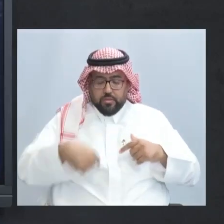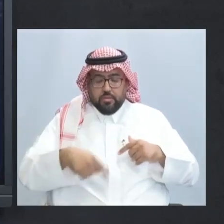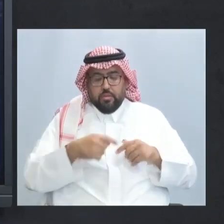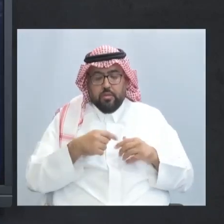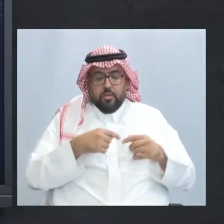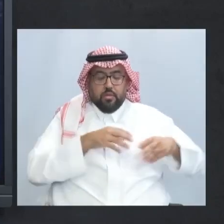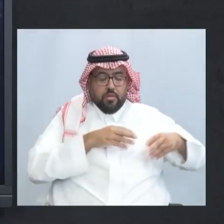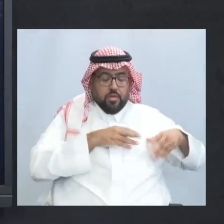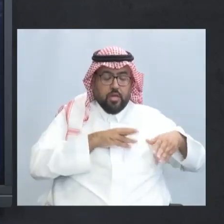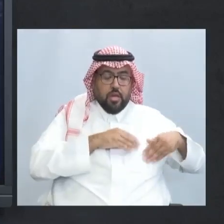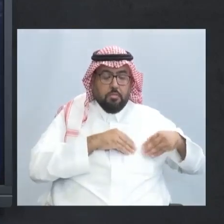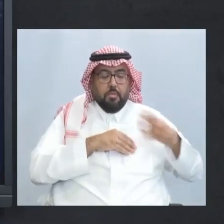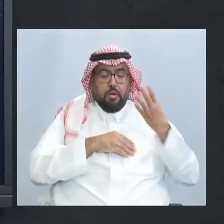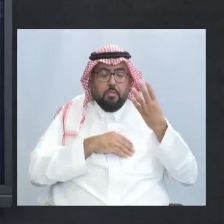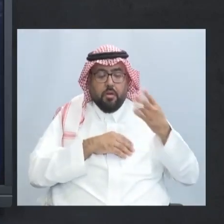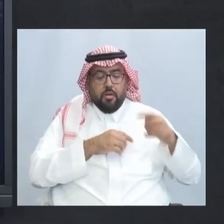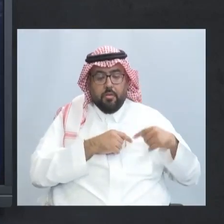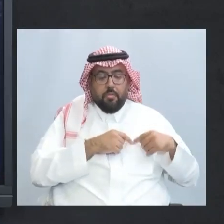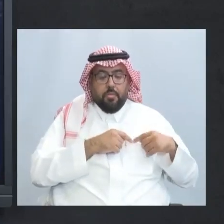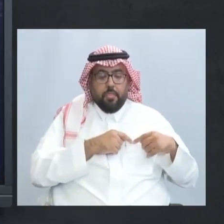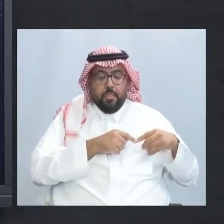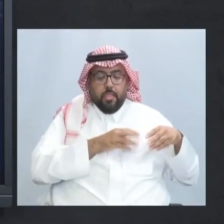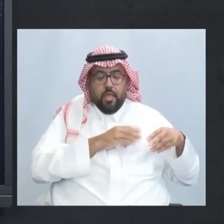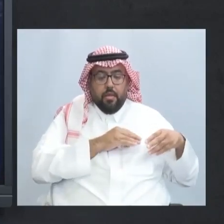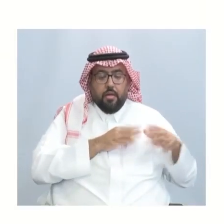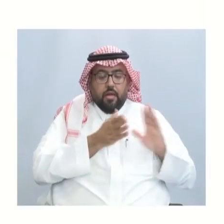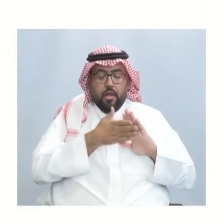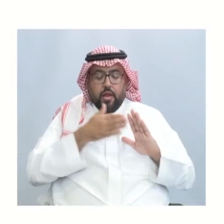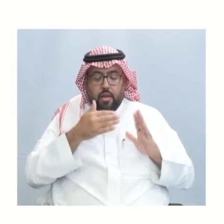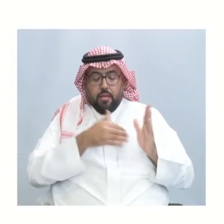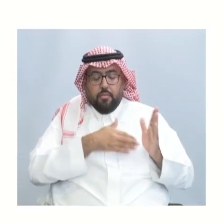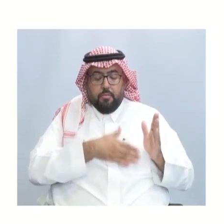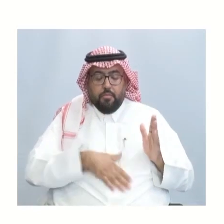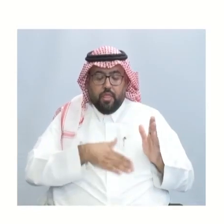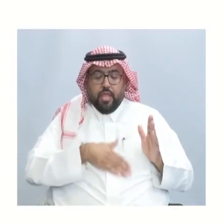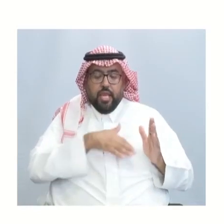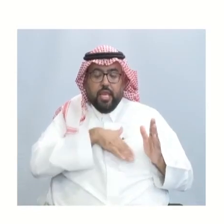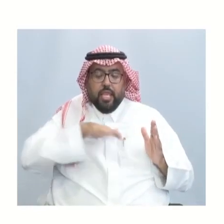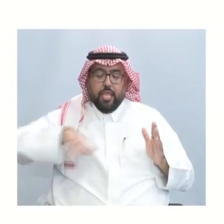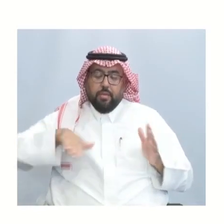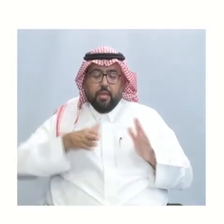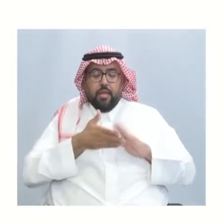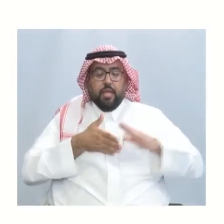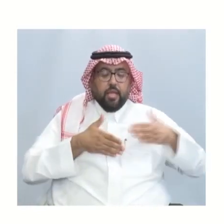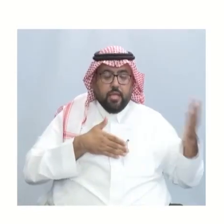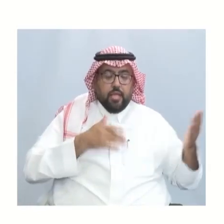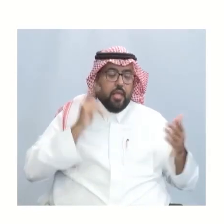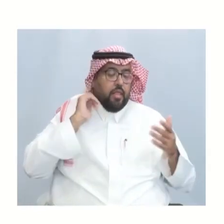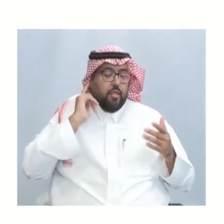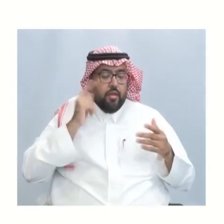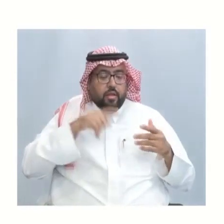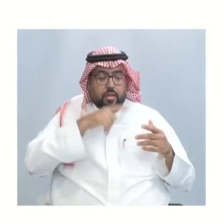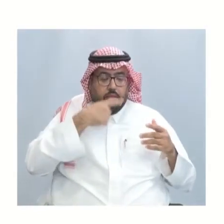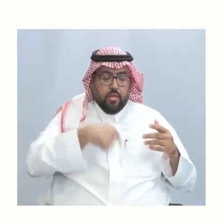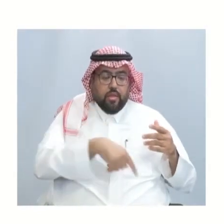رباعي الحجرات وذكرنا القلب المميز بطين ايمن وبطين ايسر والاذين الايمن والاذين الايسر والدوره